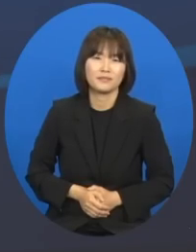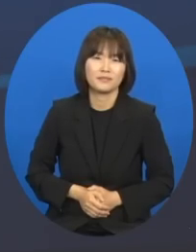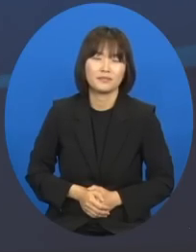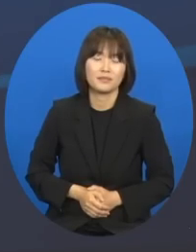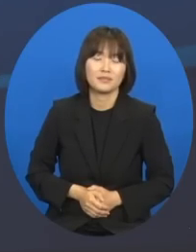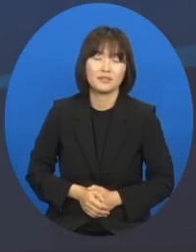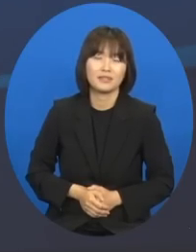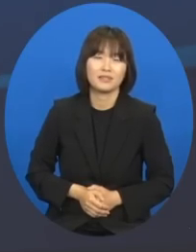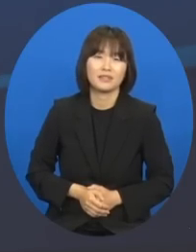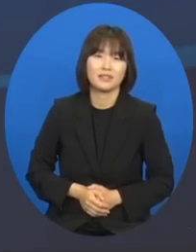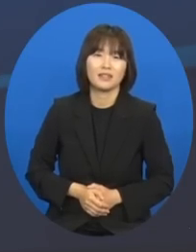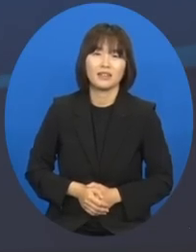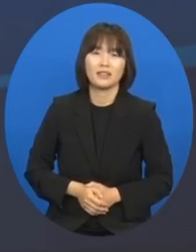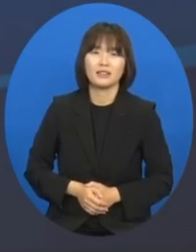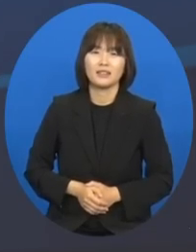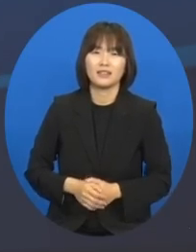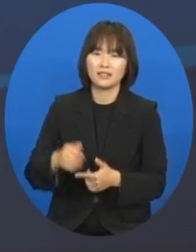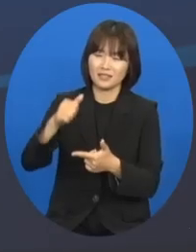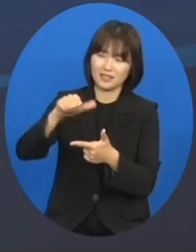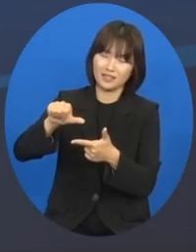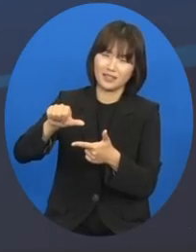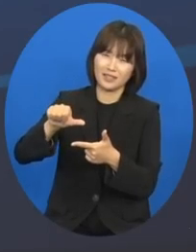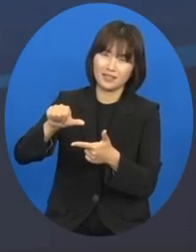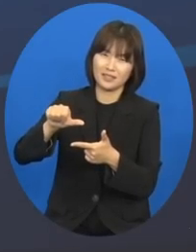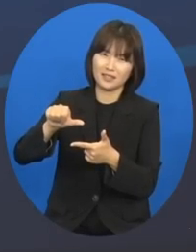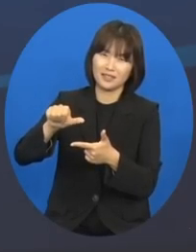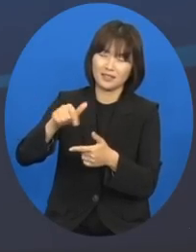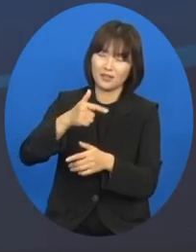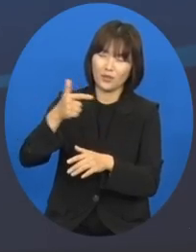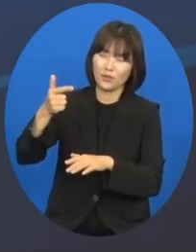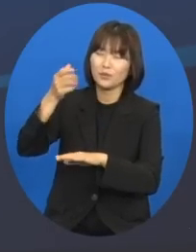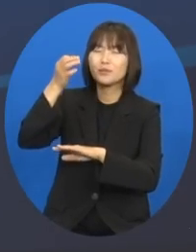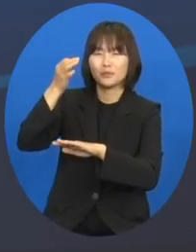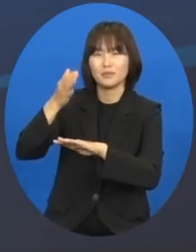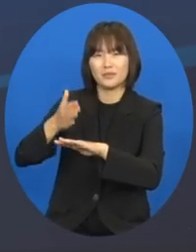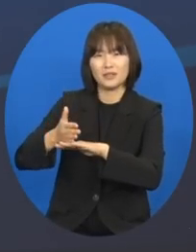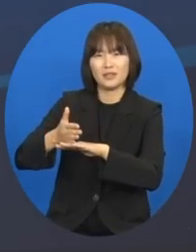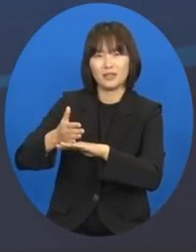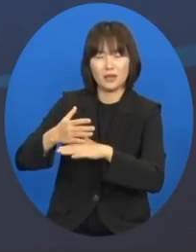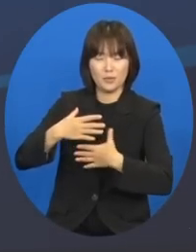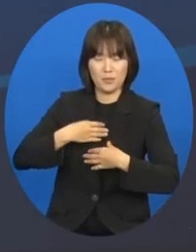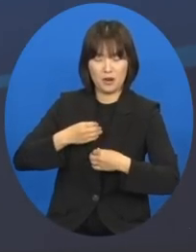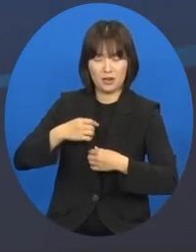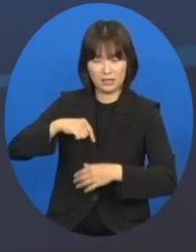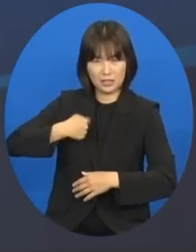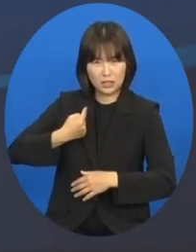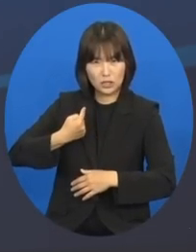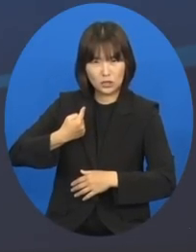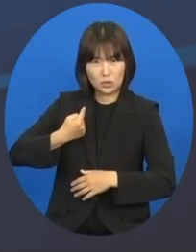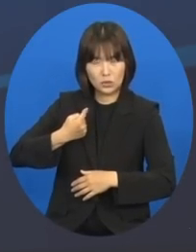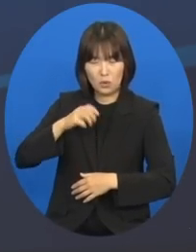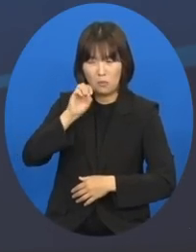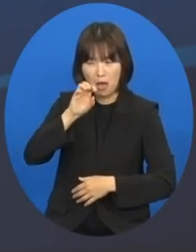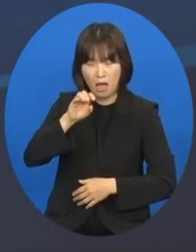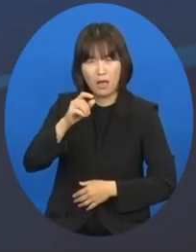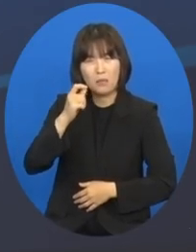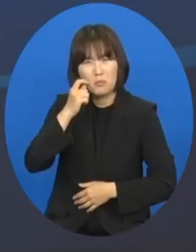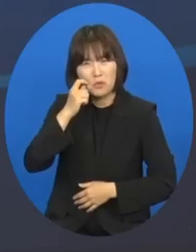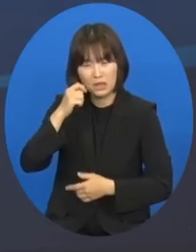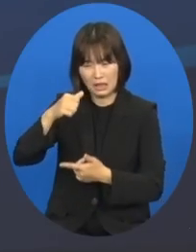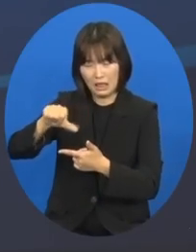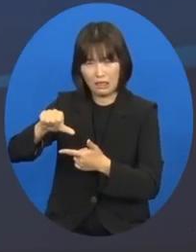그러던 큰아들 너무너무 미안한 마음이 들어요 편하게 자기가 하고 싶은 얘기를 못했던 아들 지금은